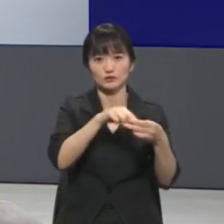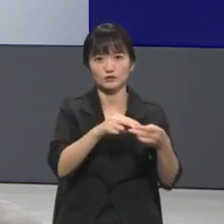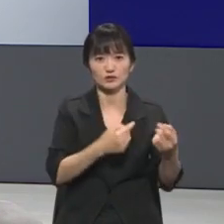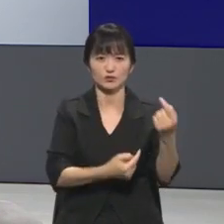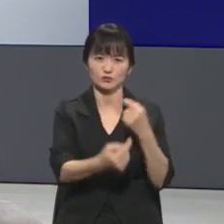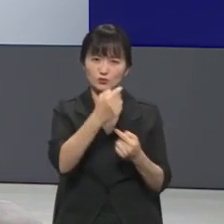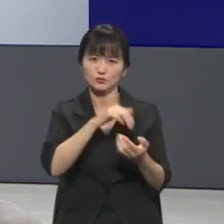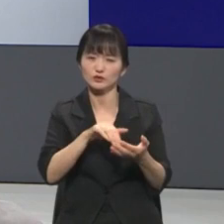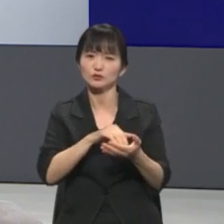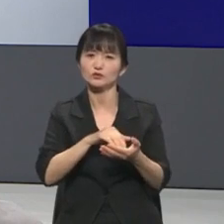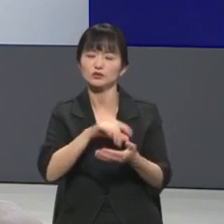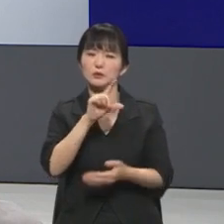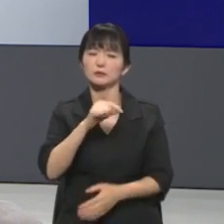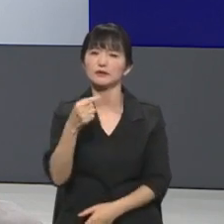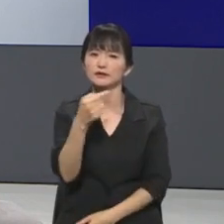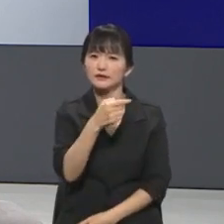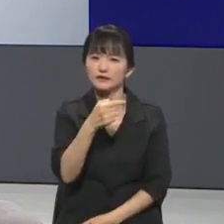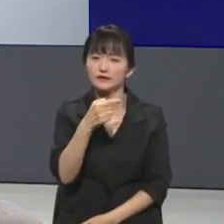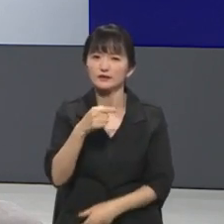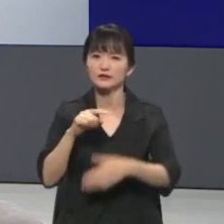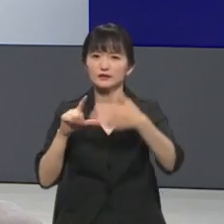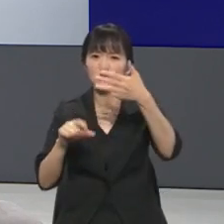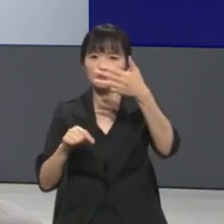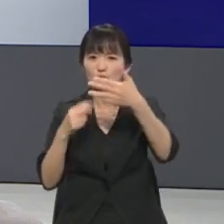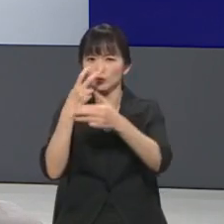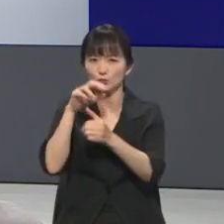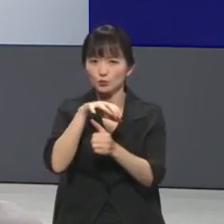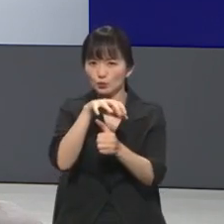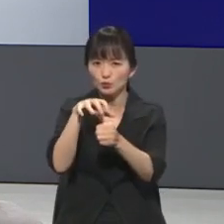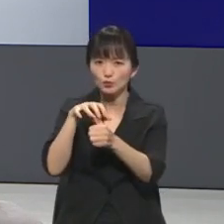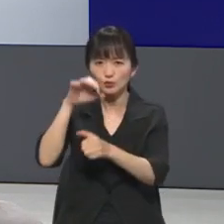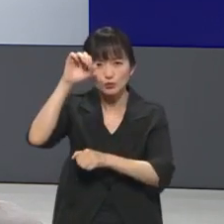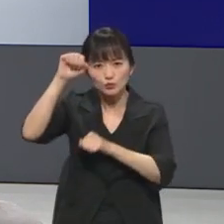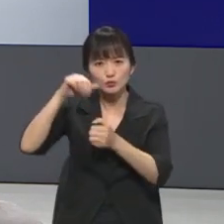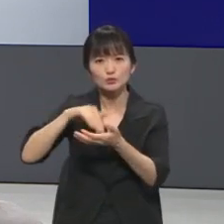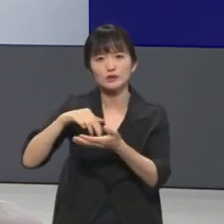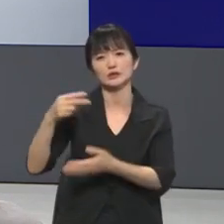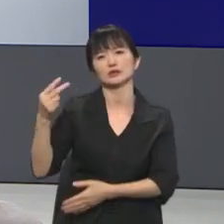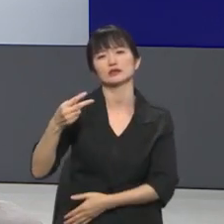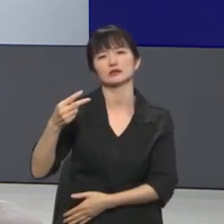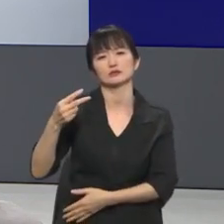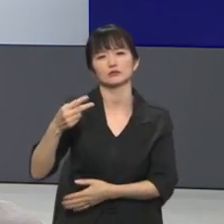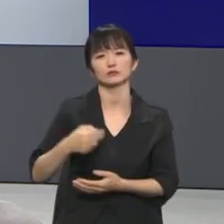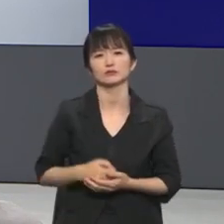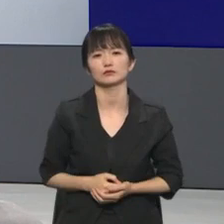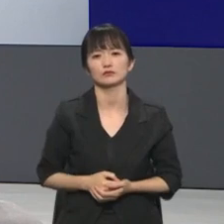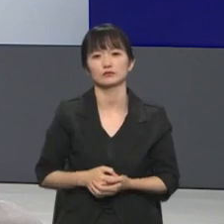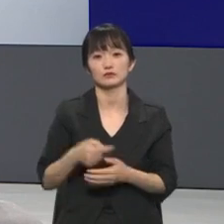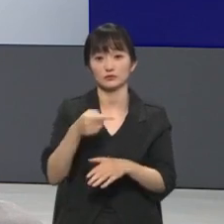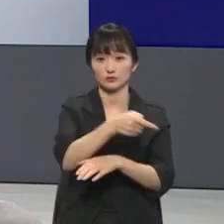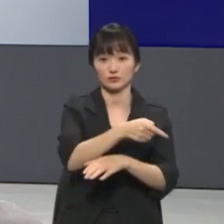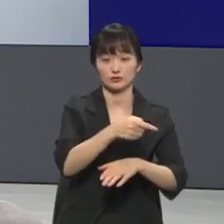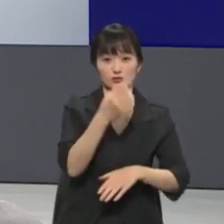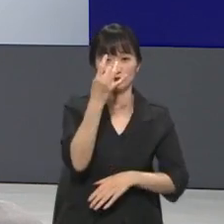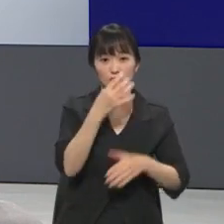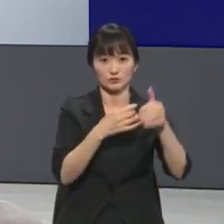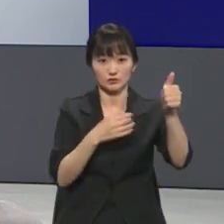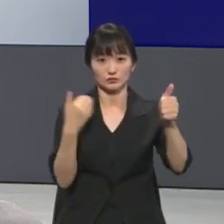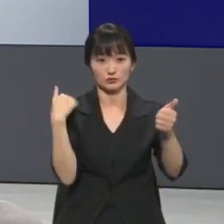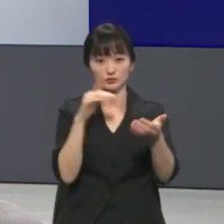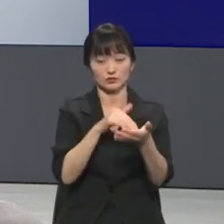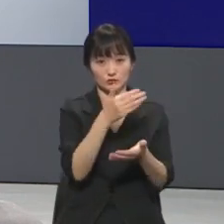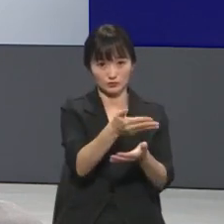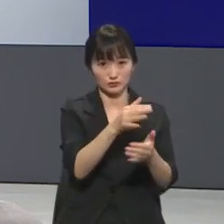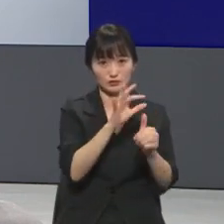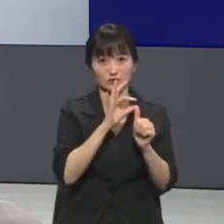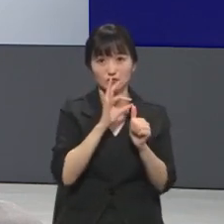1만 1천여 마리 정도 됩니다. 근데 지난달까지 실제로 보호 중인 동물은 2천여 마리에 불과하다고 하는데요. 나머지는 기존 주인에게